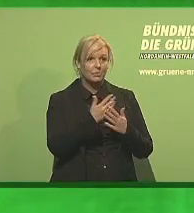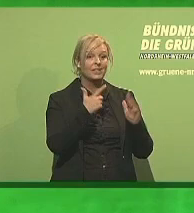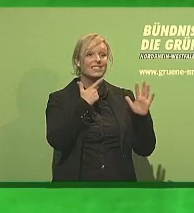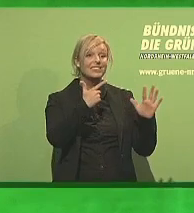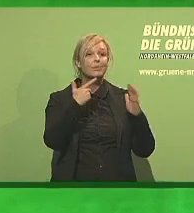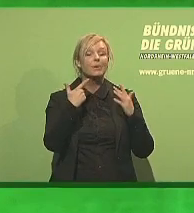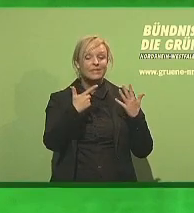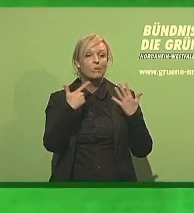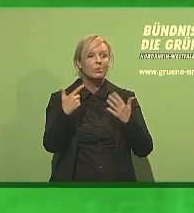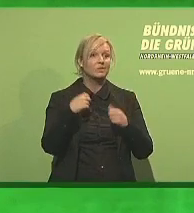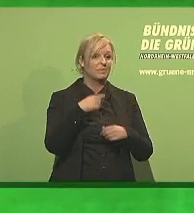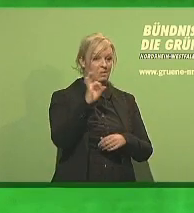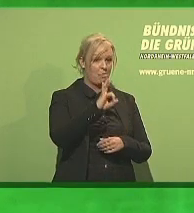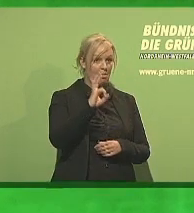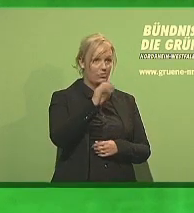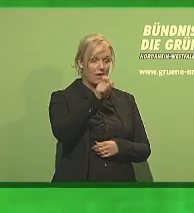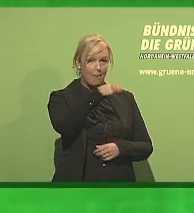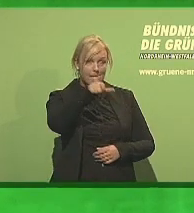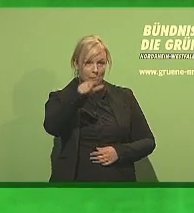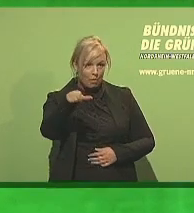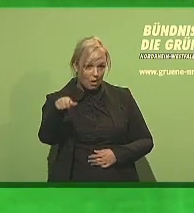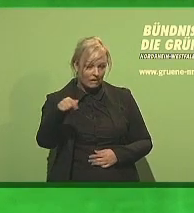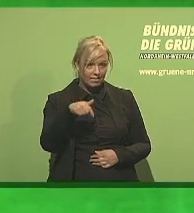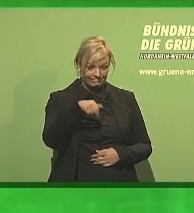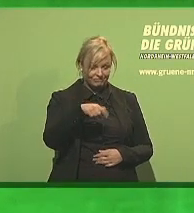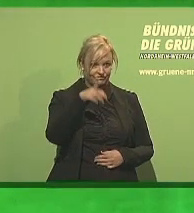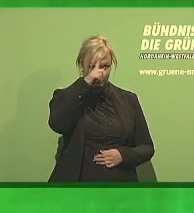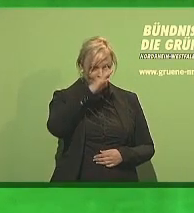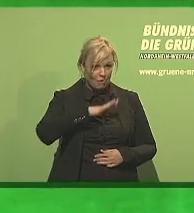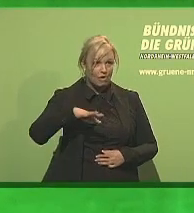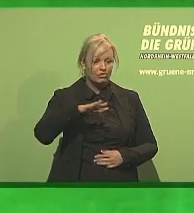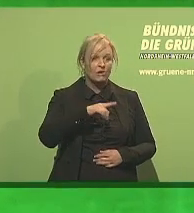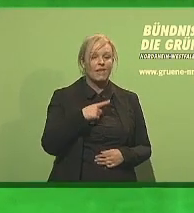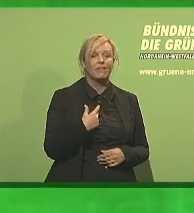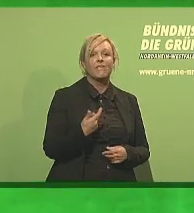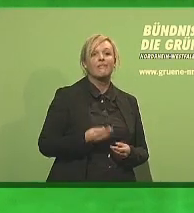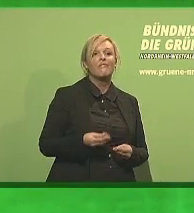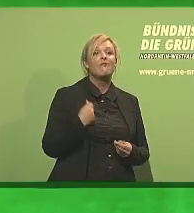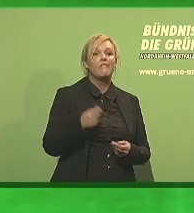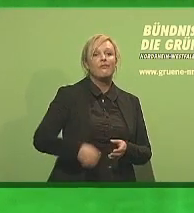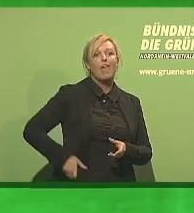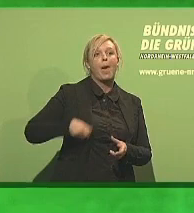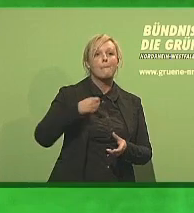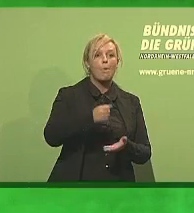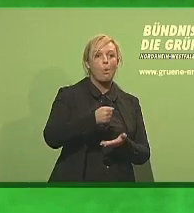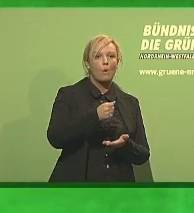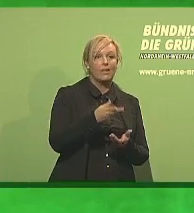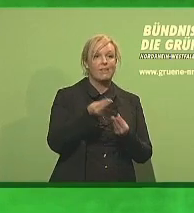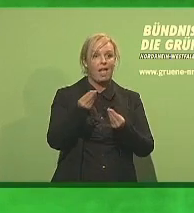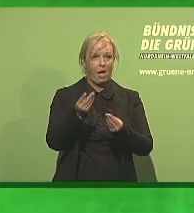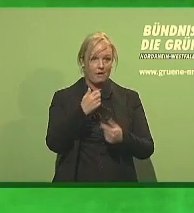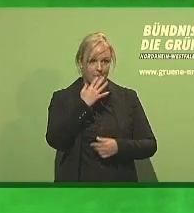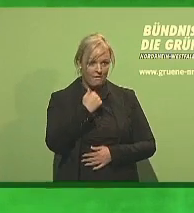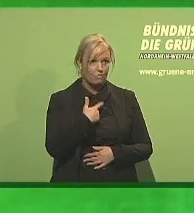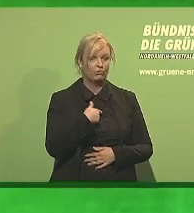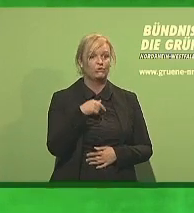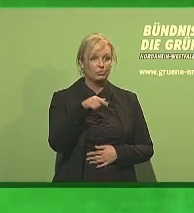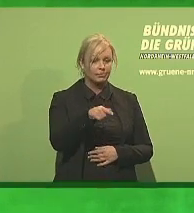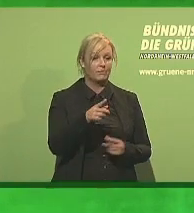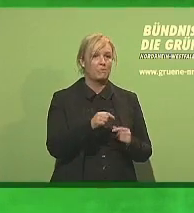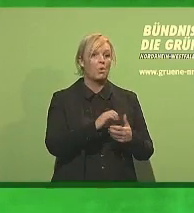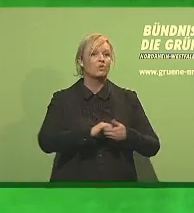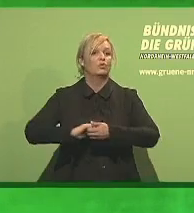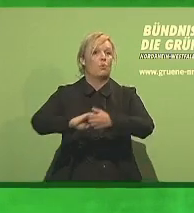77% der Bürgerinnen und Bürger dieses Landes eine Vermögensabgabe wollen, dann ist das Solidarität und eben